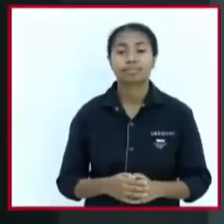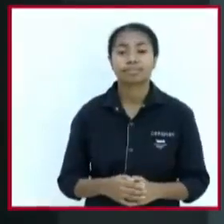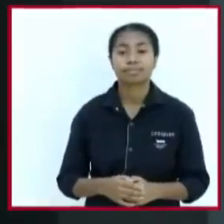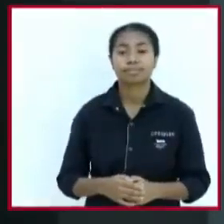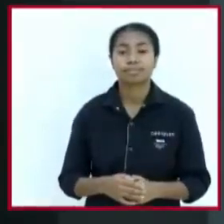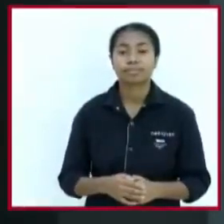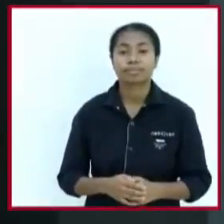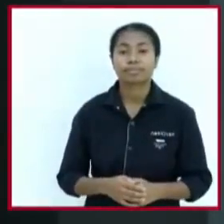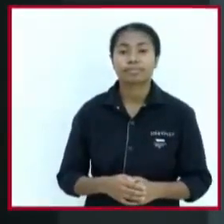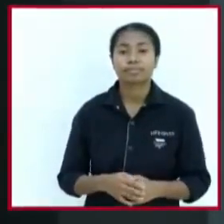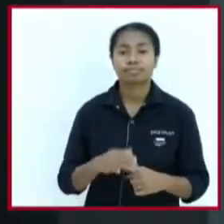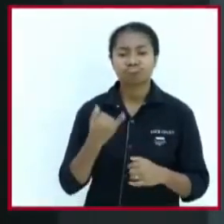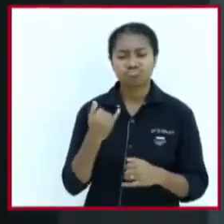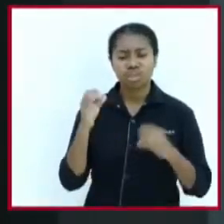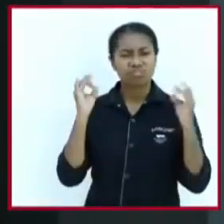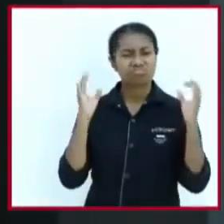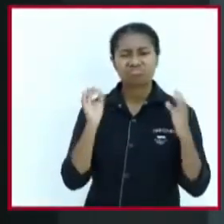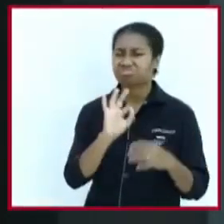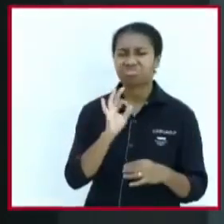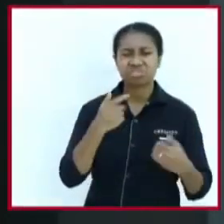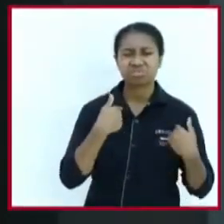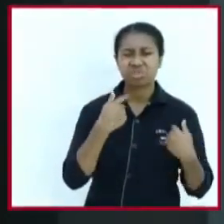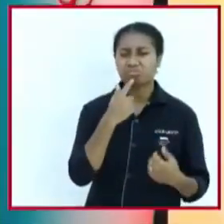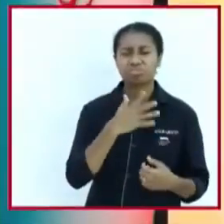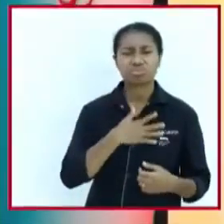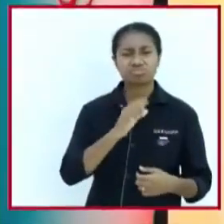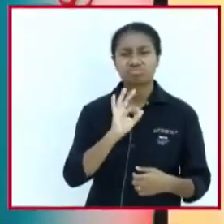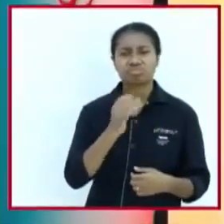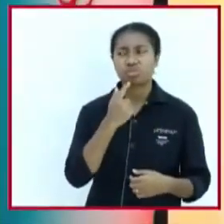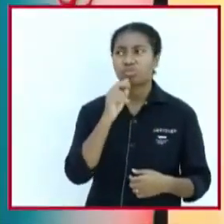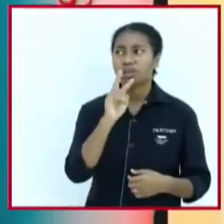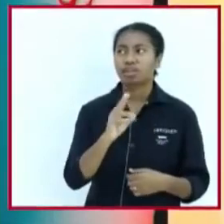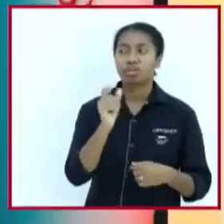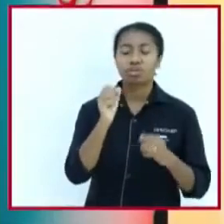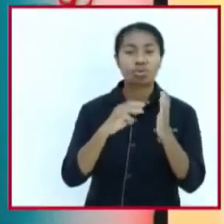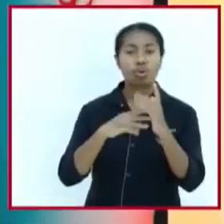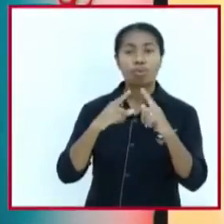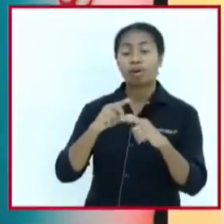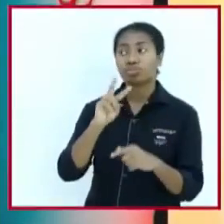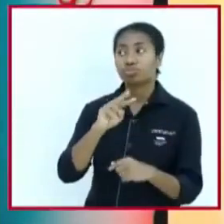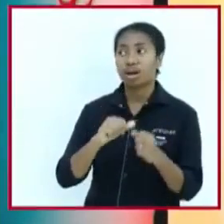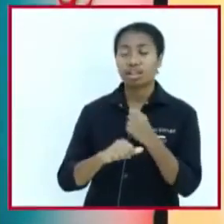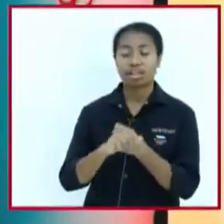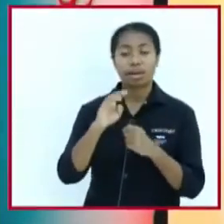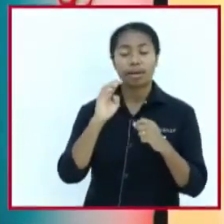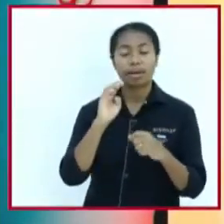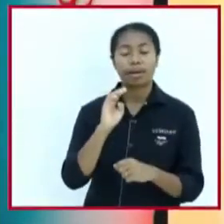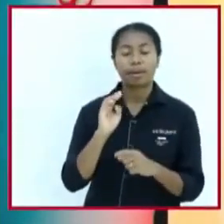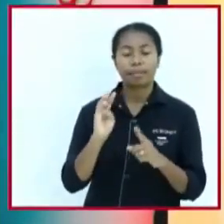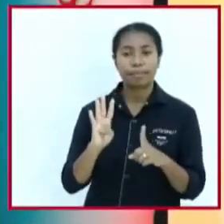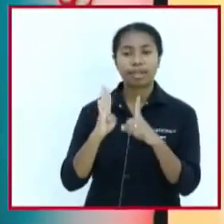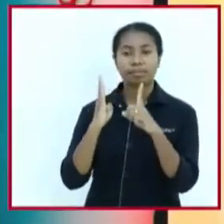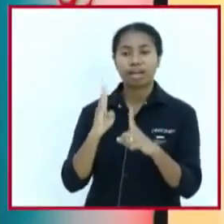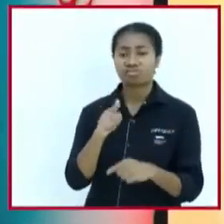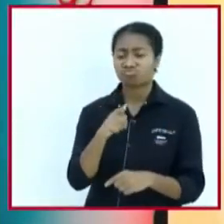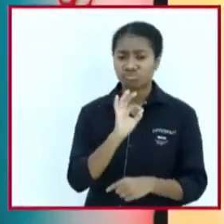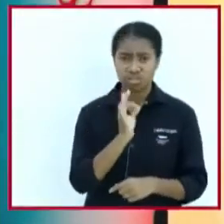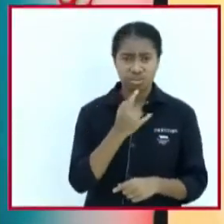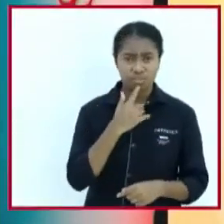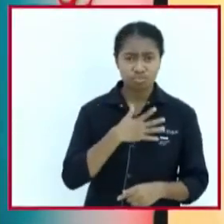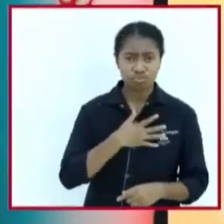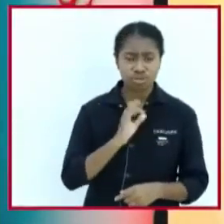yang lain tidak punya Rhoma duet 14 bangsa-bangsa lain yang tidak memiliki hukum Taurat tidak